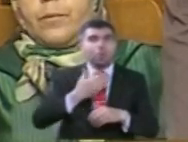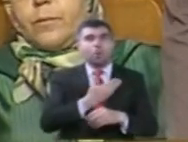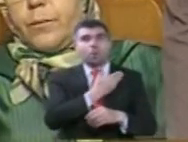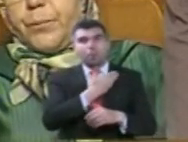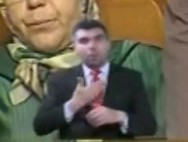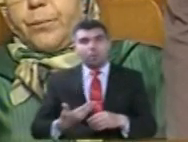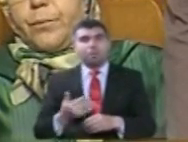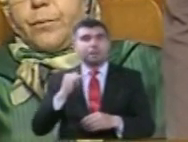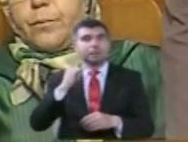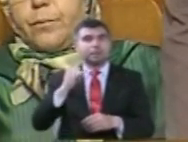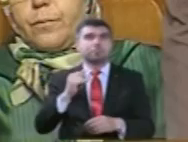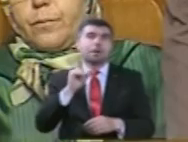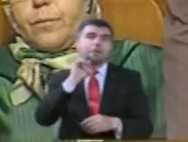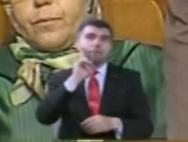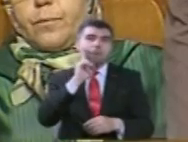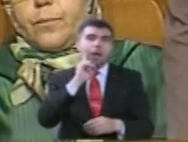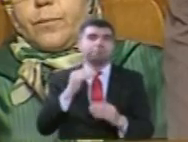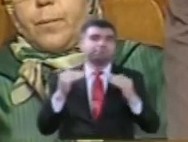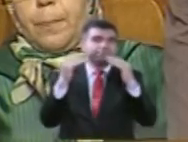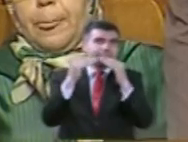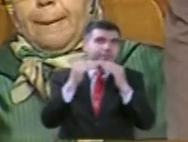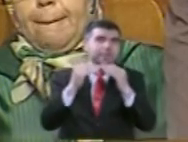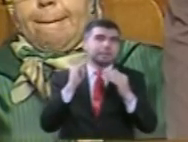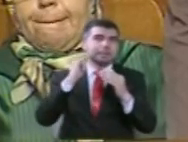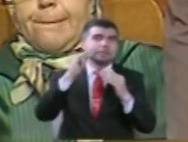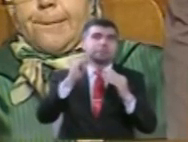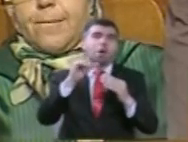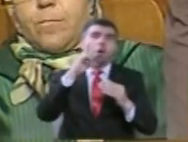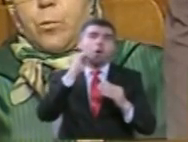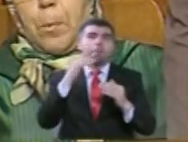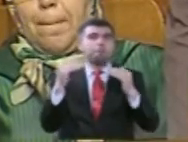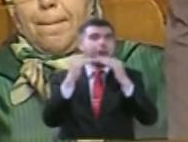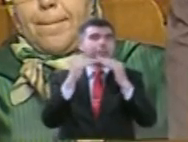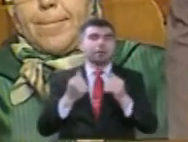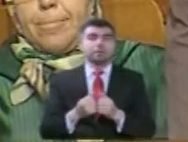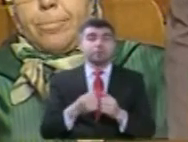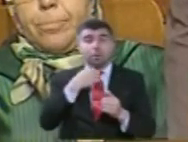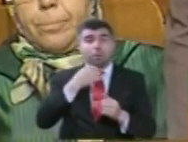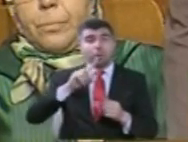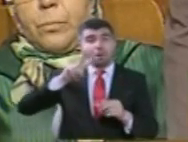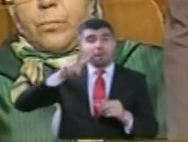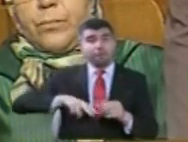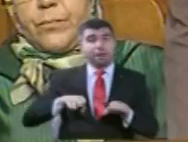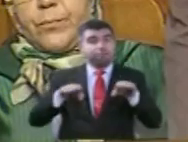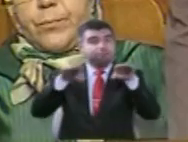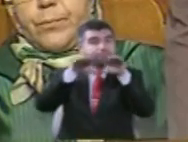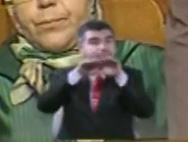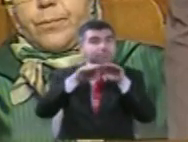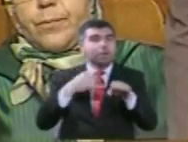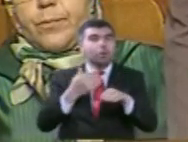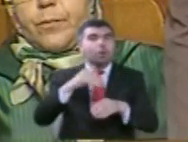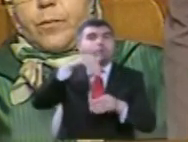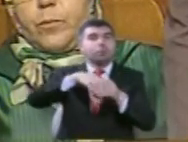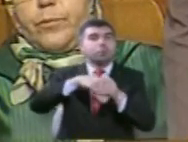في صلب اهتمامات ديالها المرأة المغربية والإنصاف ديالها، وهذا من خلال مجموعة المحطات اللي من بينها إخراج صندوق